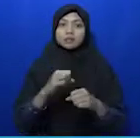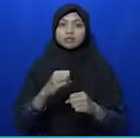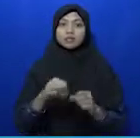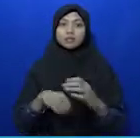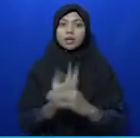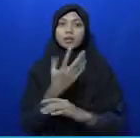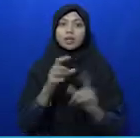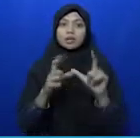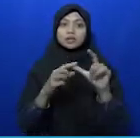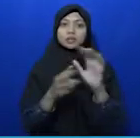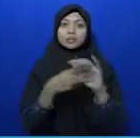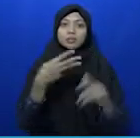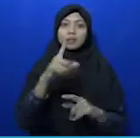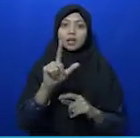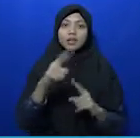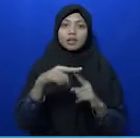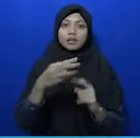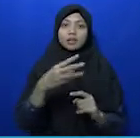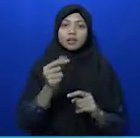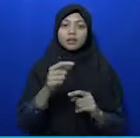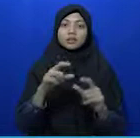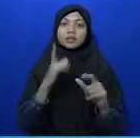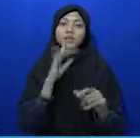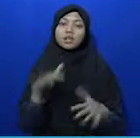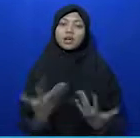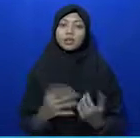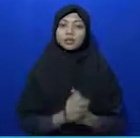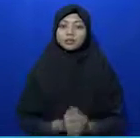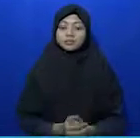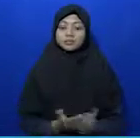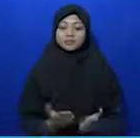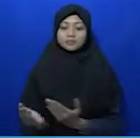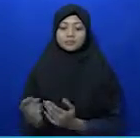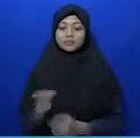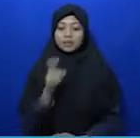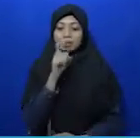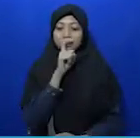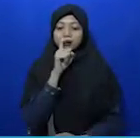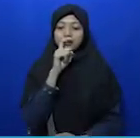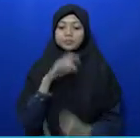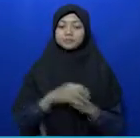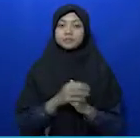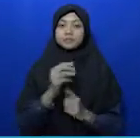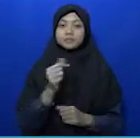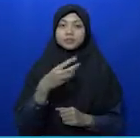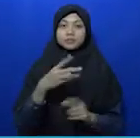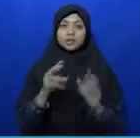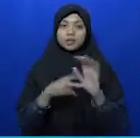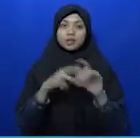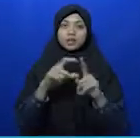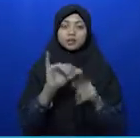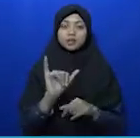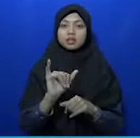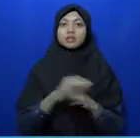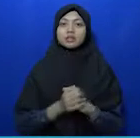Terkait proses lanjutnya sebagai tindak lanjut HOA itu kan tadi saya sudah kan ada